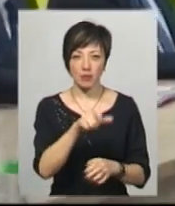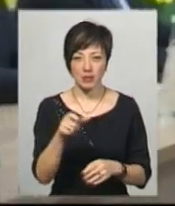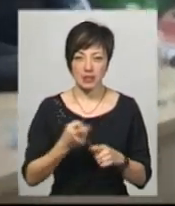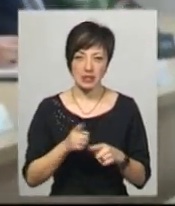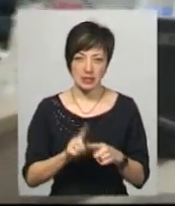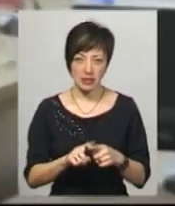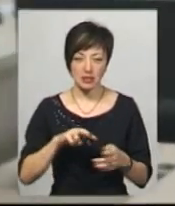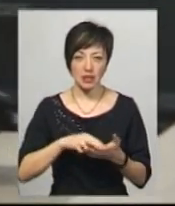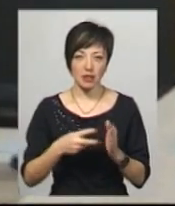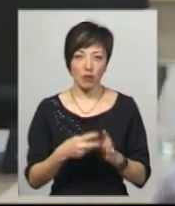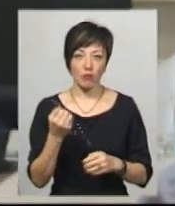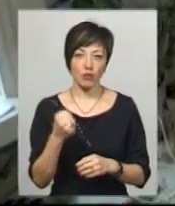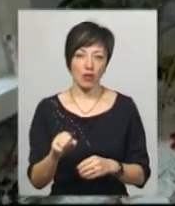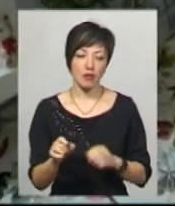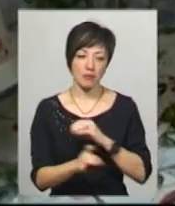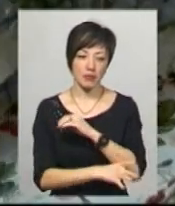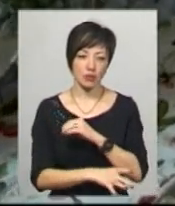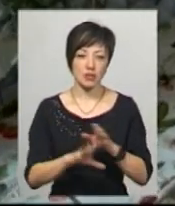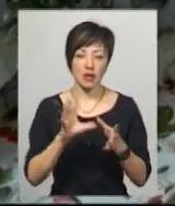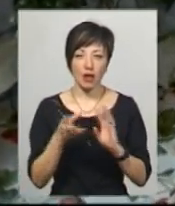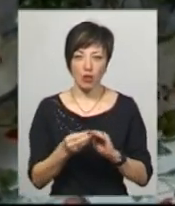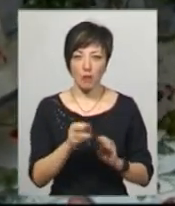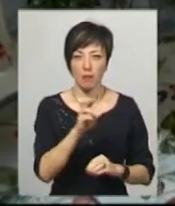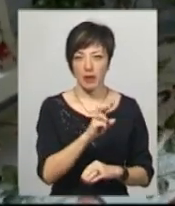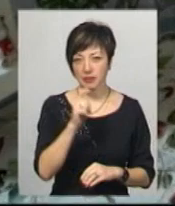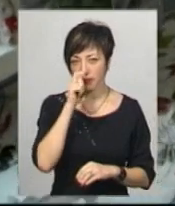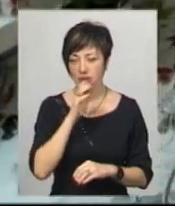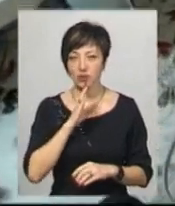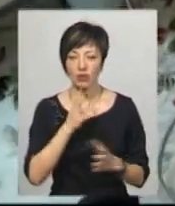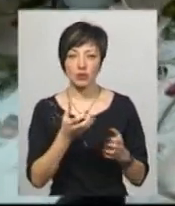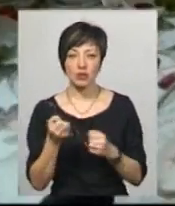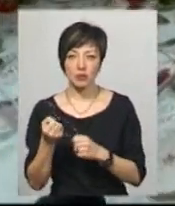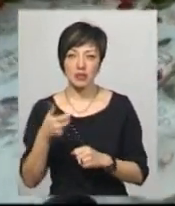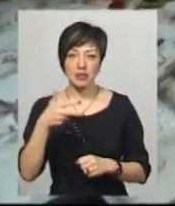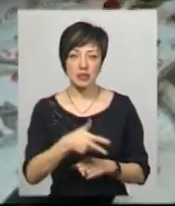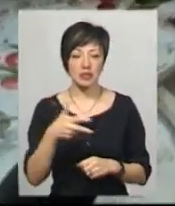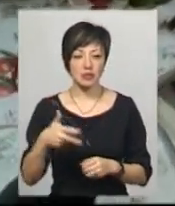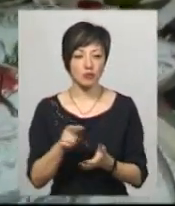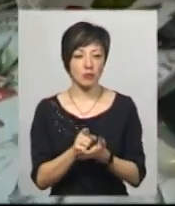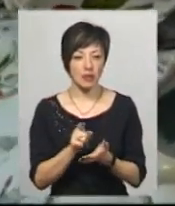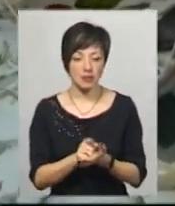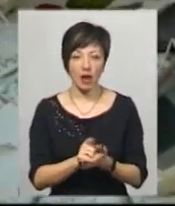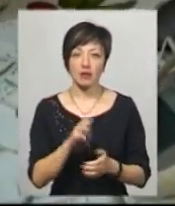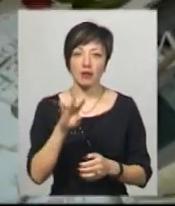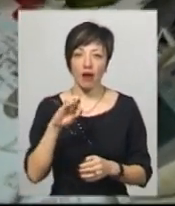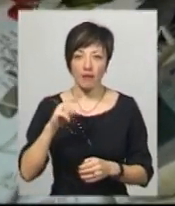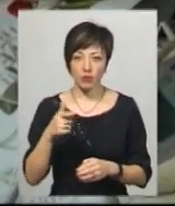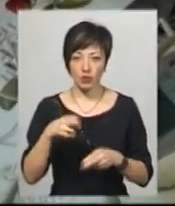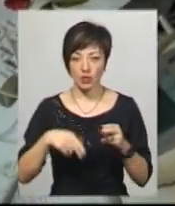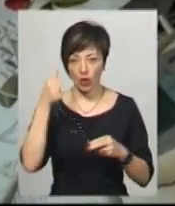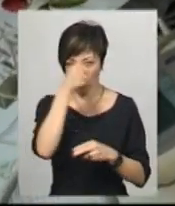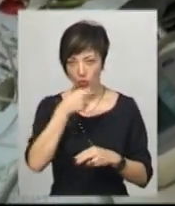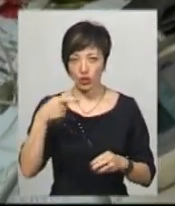це стратегія подолання бідності. Загалом у березні і квітні пані Ніна отримає майже по 3 тисячі пенсії, а в травні до кінця року